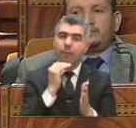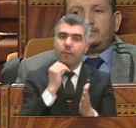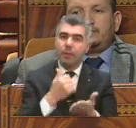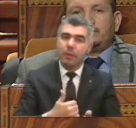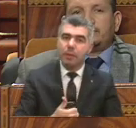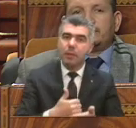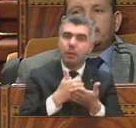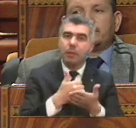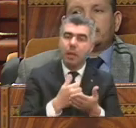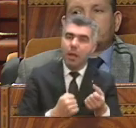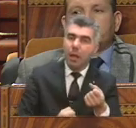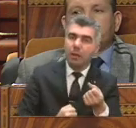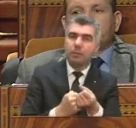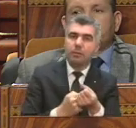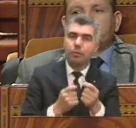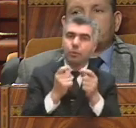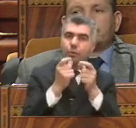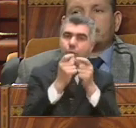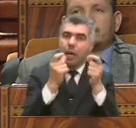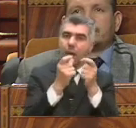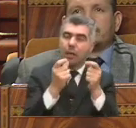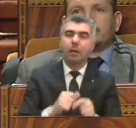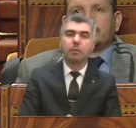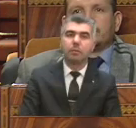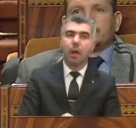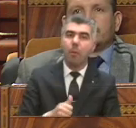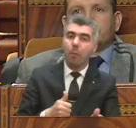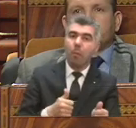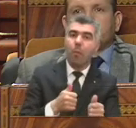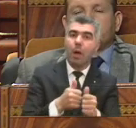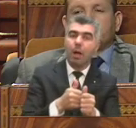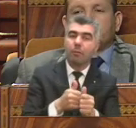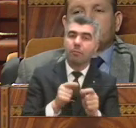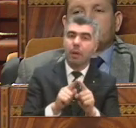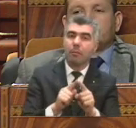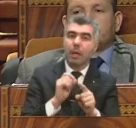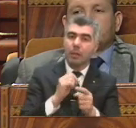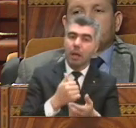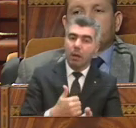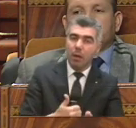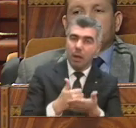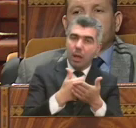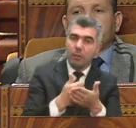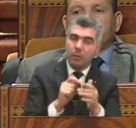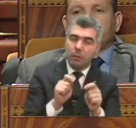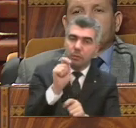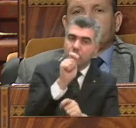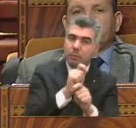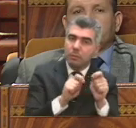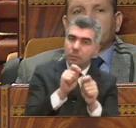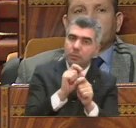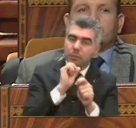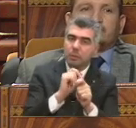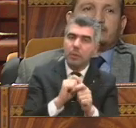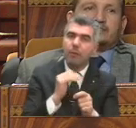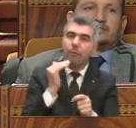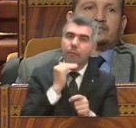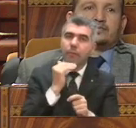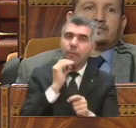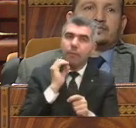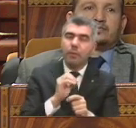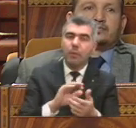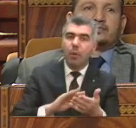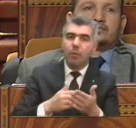هذه المقاولات من خلال مواكبة دعم الاستثمار، الدعم التقني خاصة فيما يتعلق بالتسريع